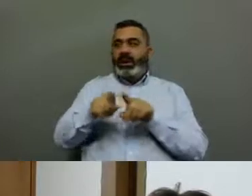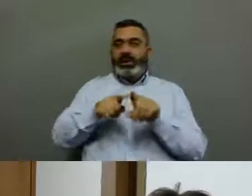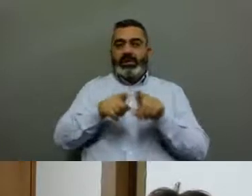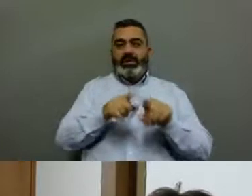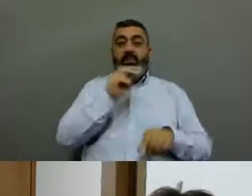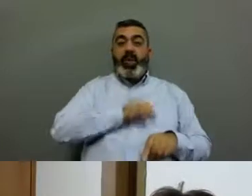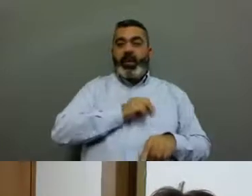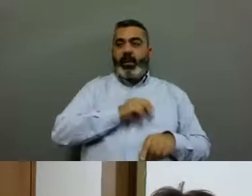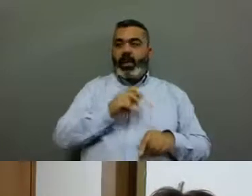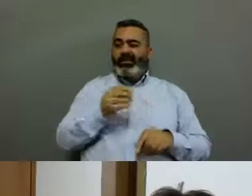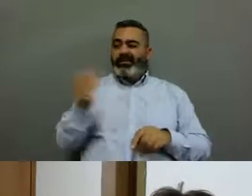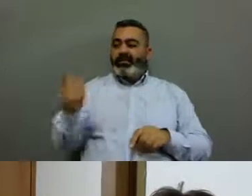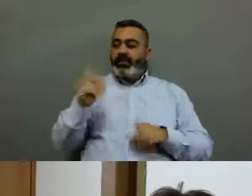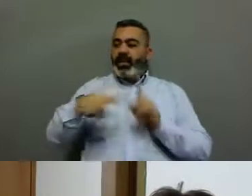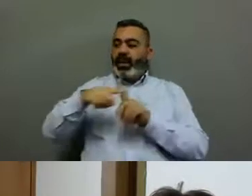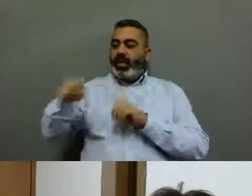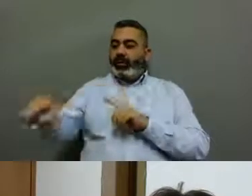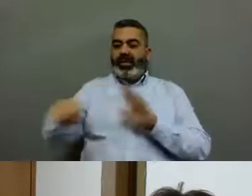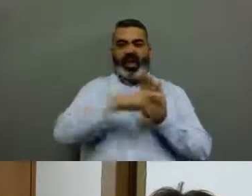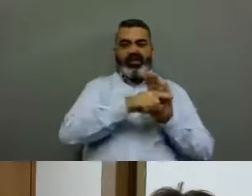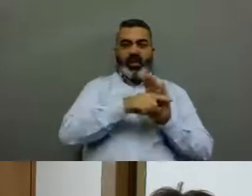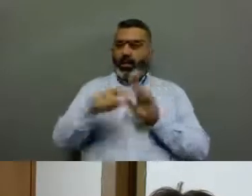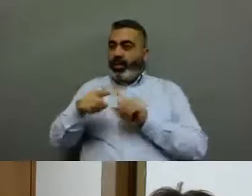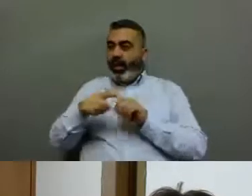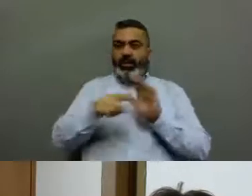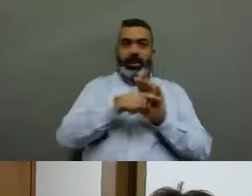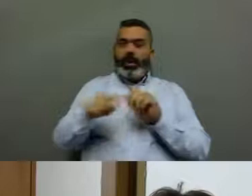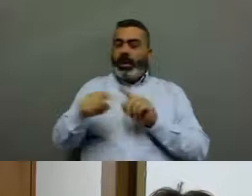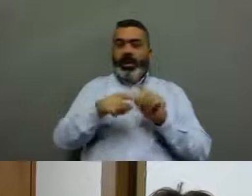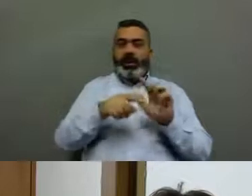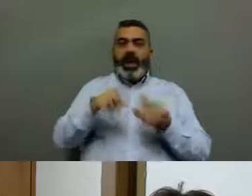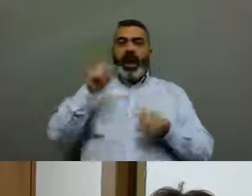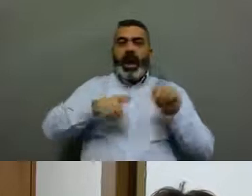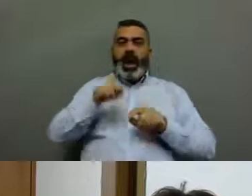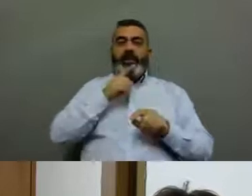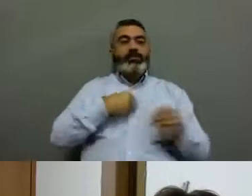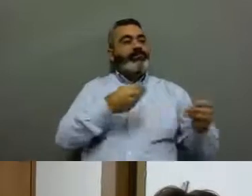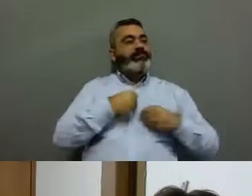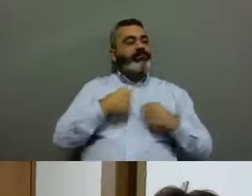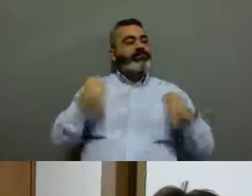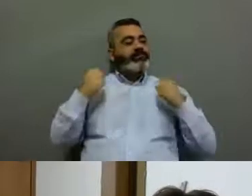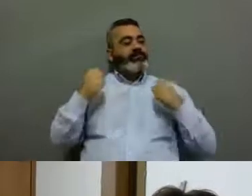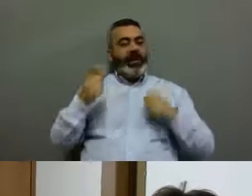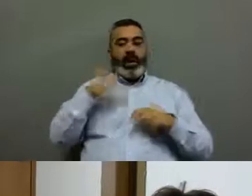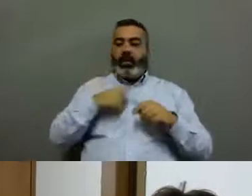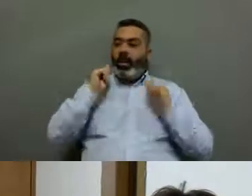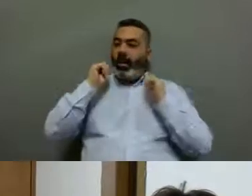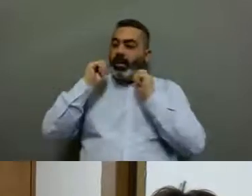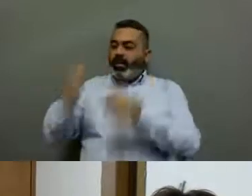Καλώς ή κακώς, πολλές φορές βρισκόμαστε σε αυτή την προνομιακή θέση, την οποία θεωρώ πως βρέθηκα